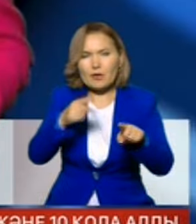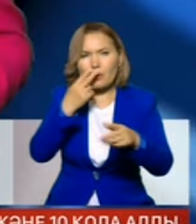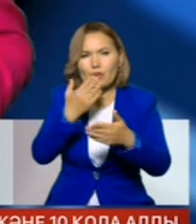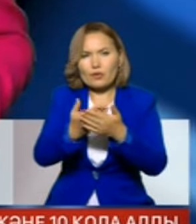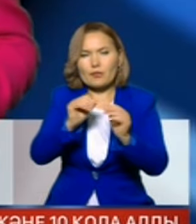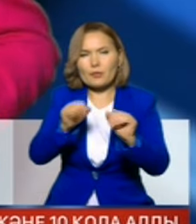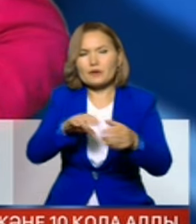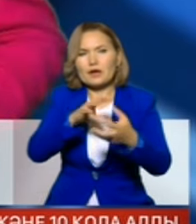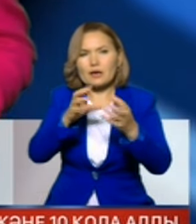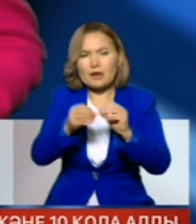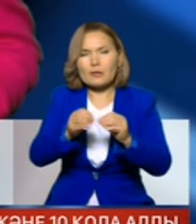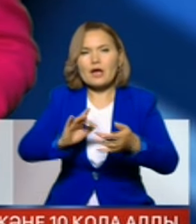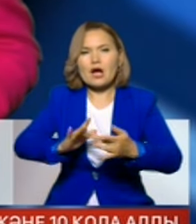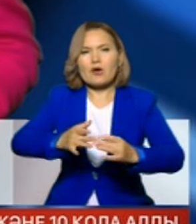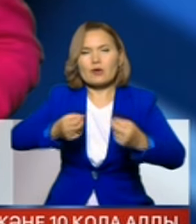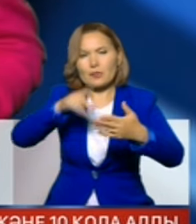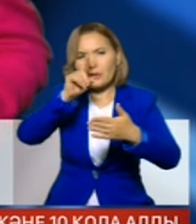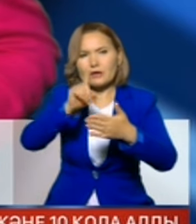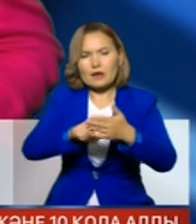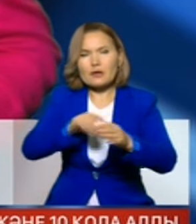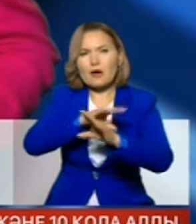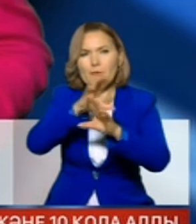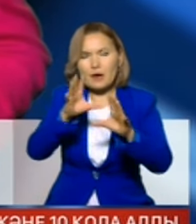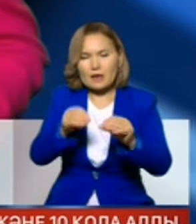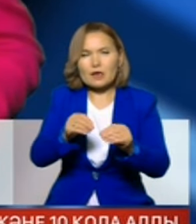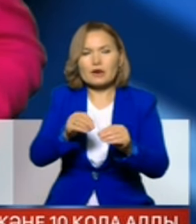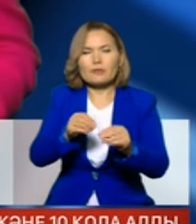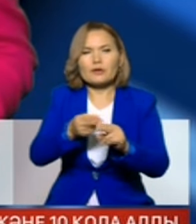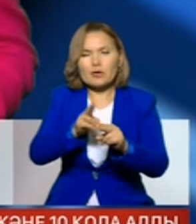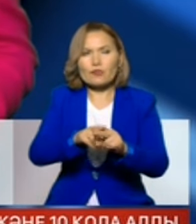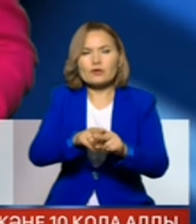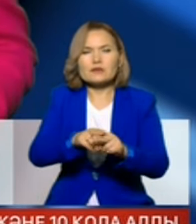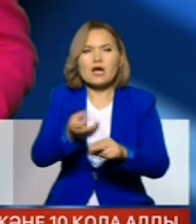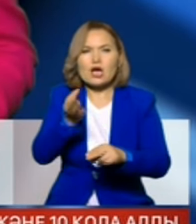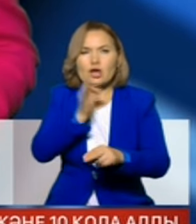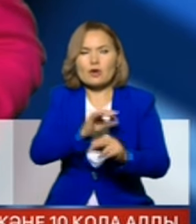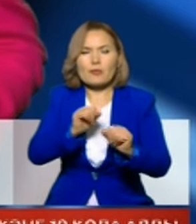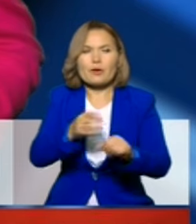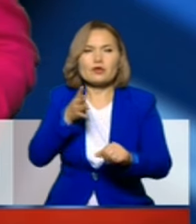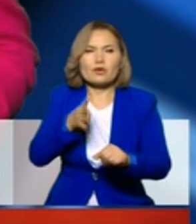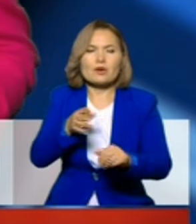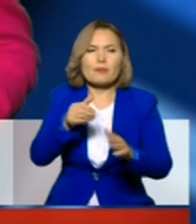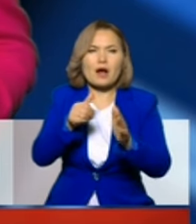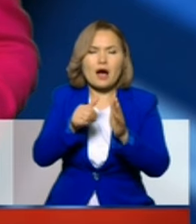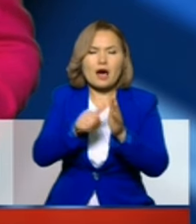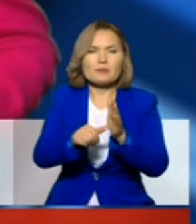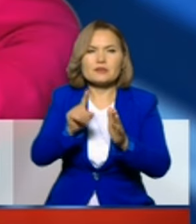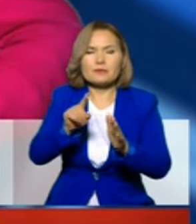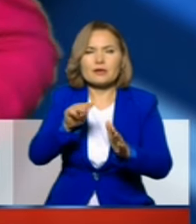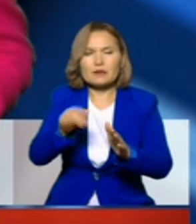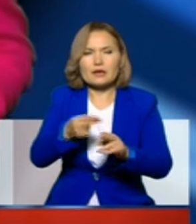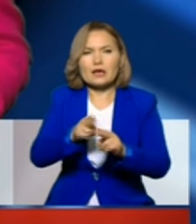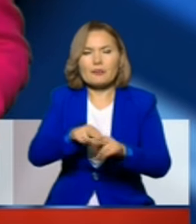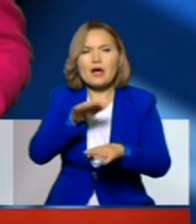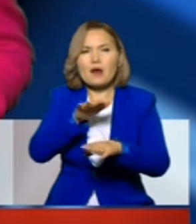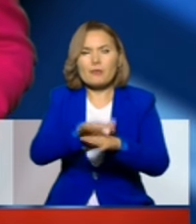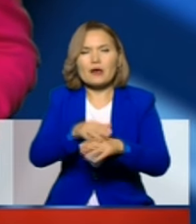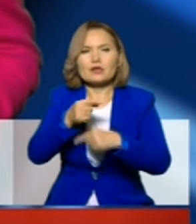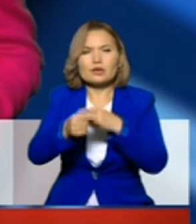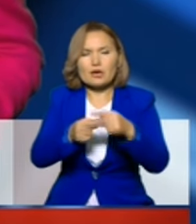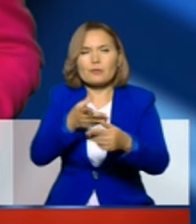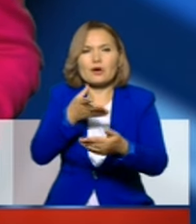аласыз. Онлайн форматтағы сенімхат барлық жерге жарамды. Қызмет құны 4061 теңге. Оны да банк қосымшасы